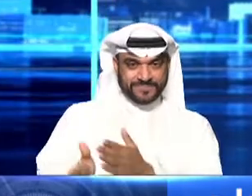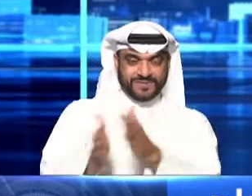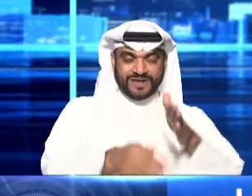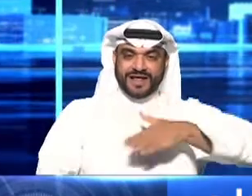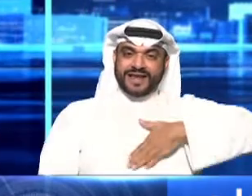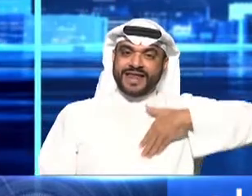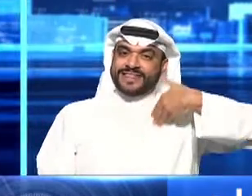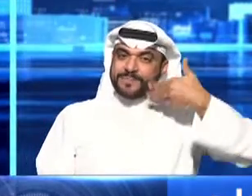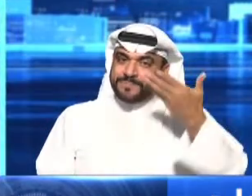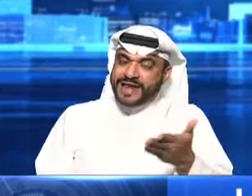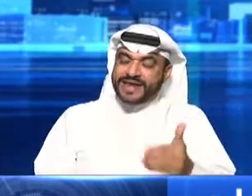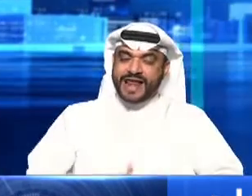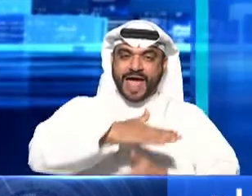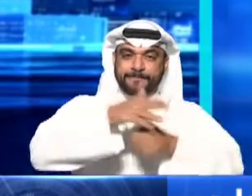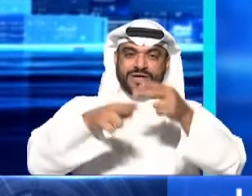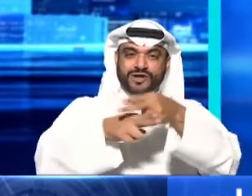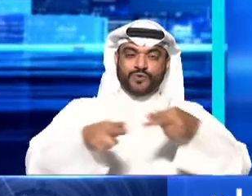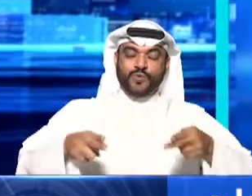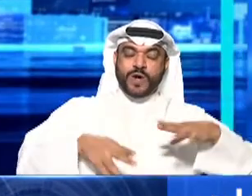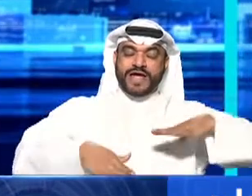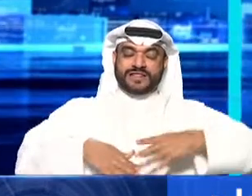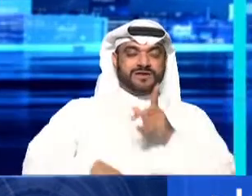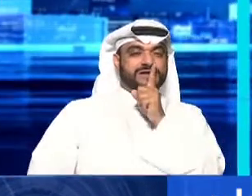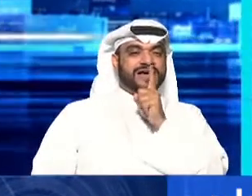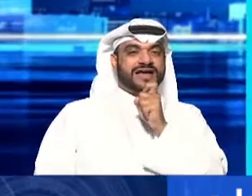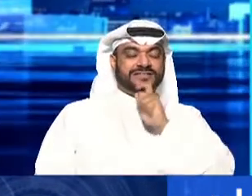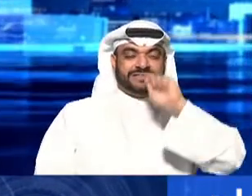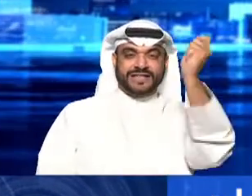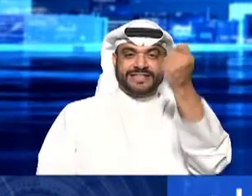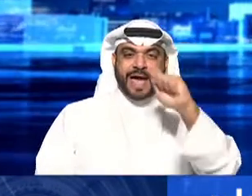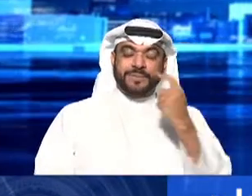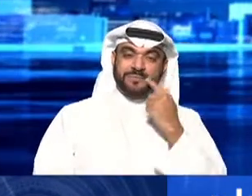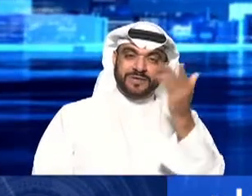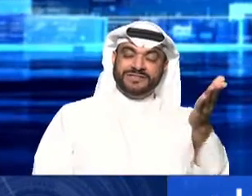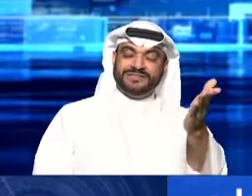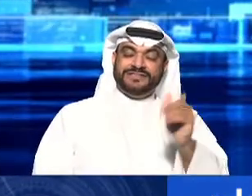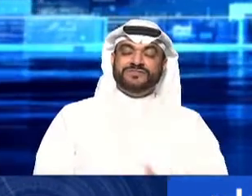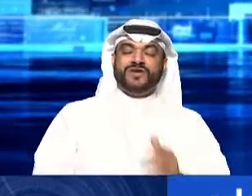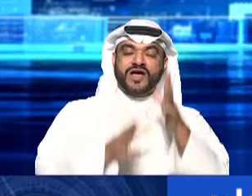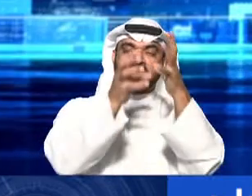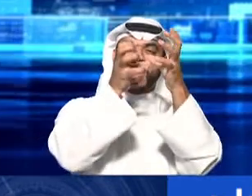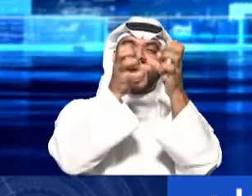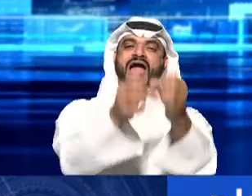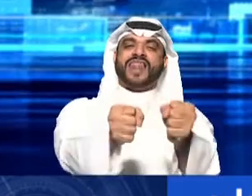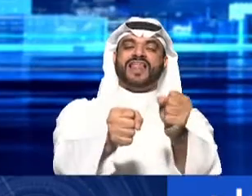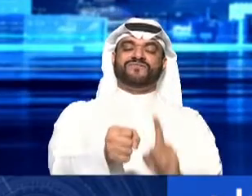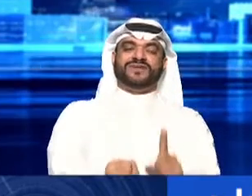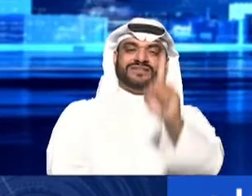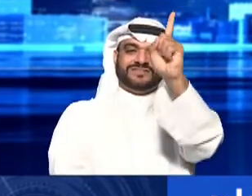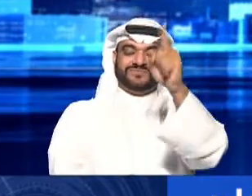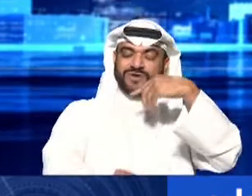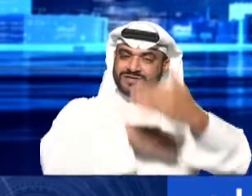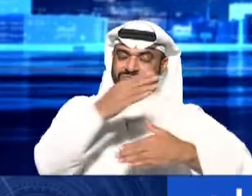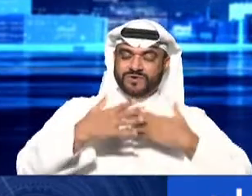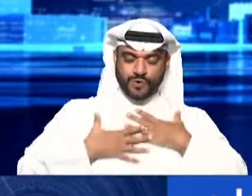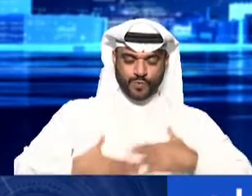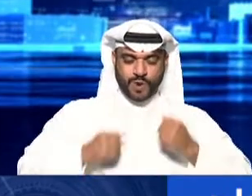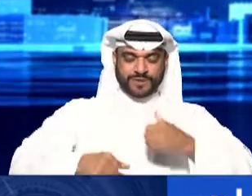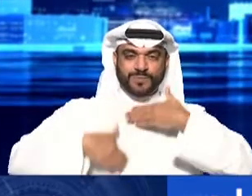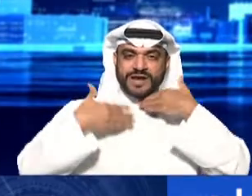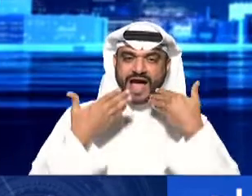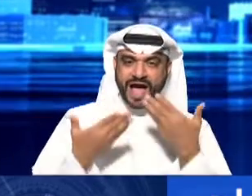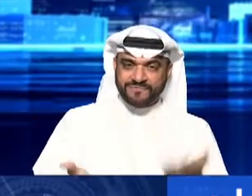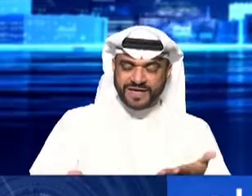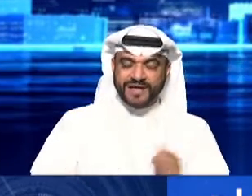سموه حفظه الله لأخيه صاحب السمو الشيخ تميم بن حمد آل ثاني أمير دولة قطر الشقيقة دوام الصحة